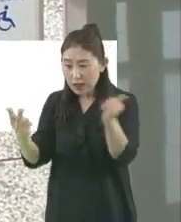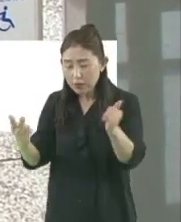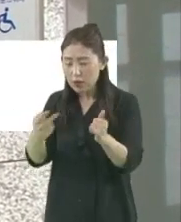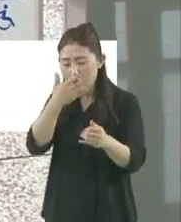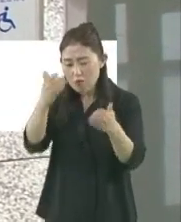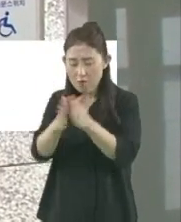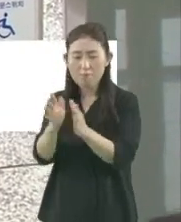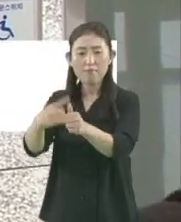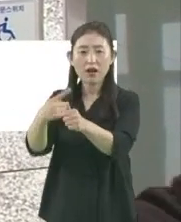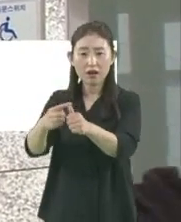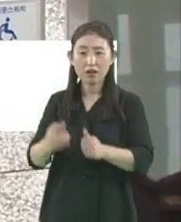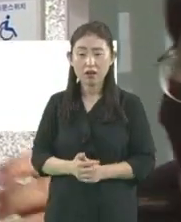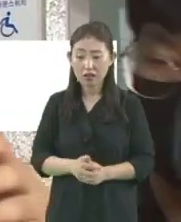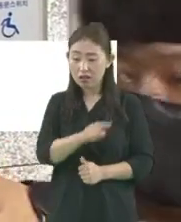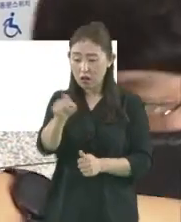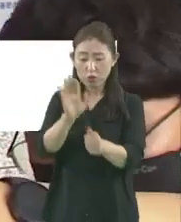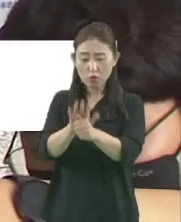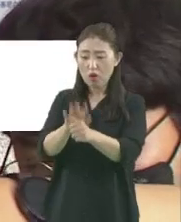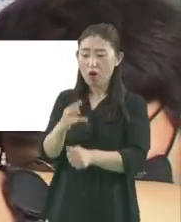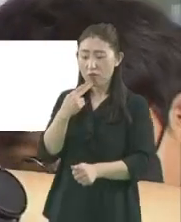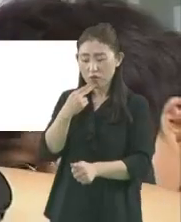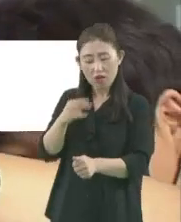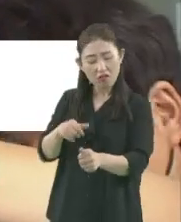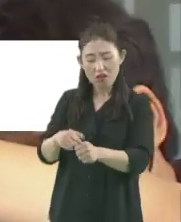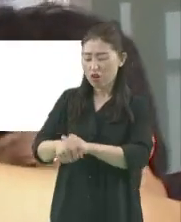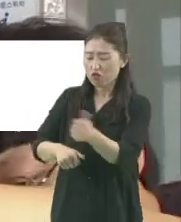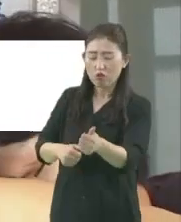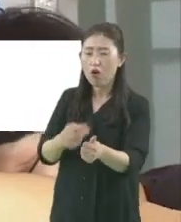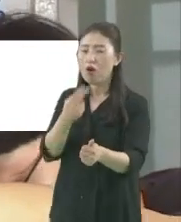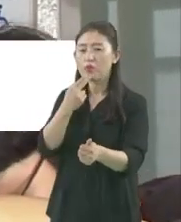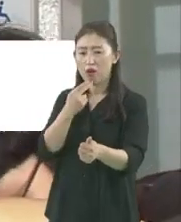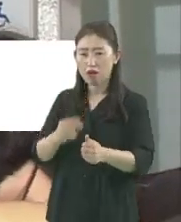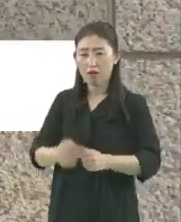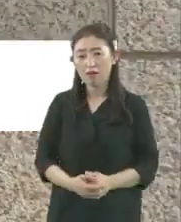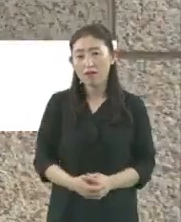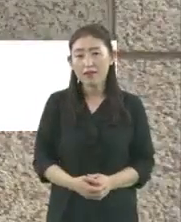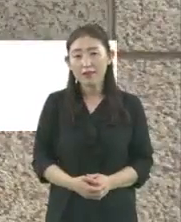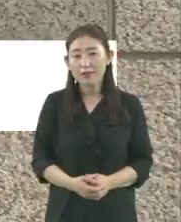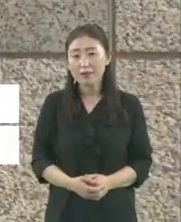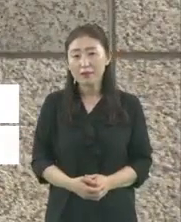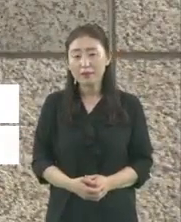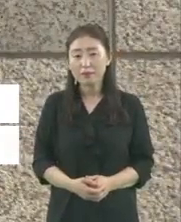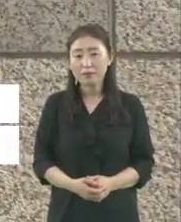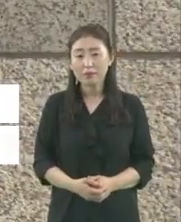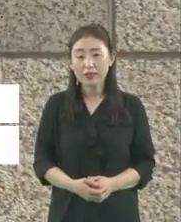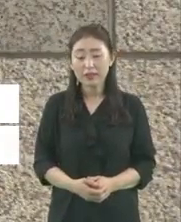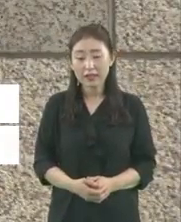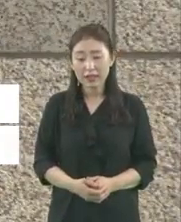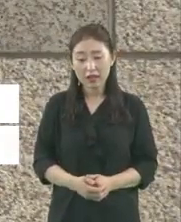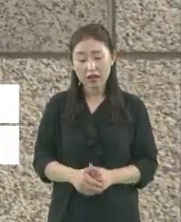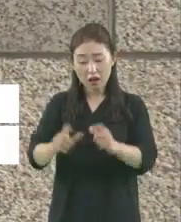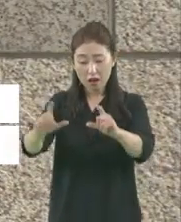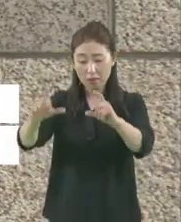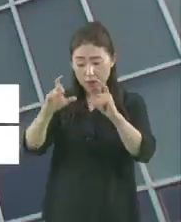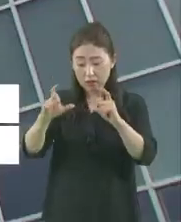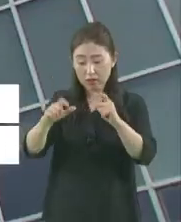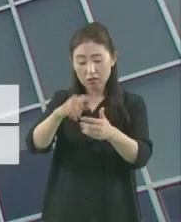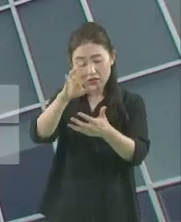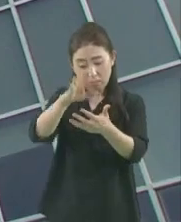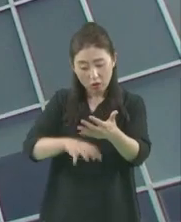공범이고 저들의 동조가 없었으면은 그렇게 살인까지는 갈 수 없는. 검찰은